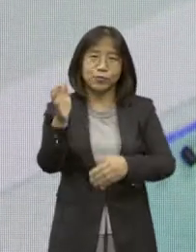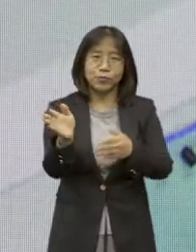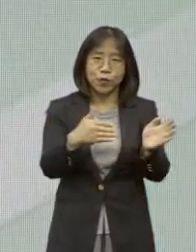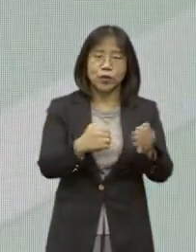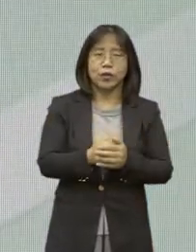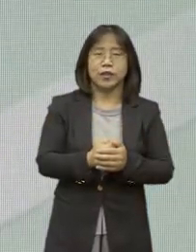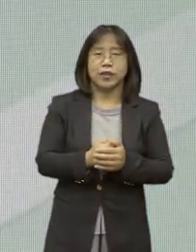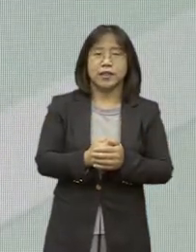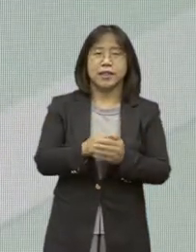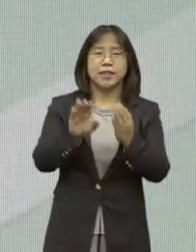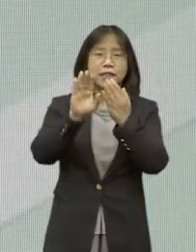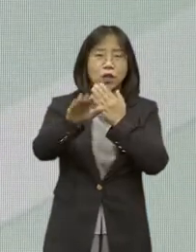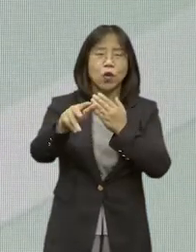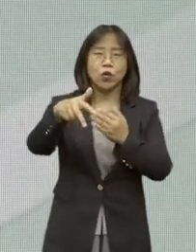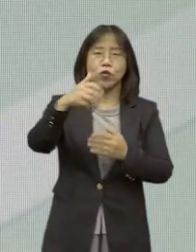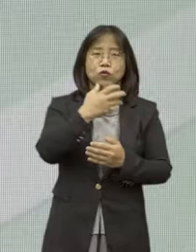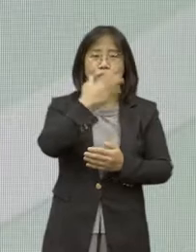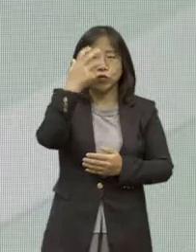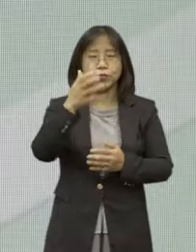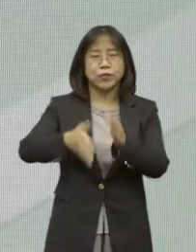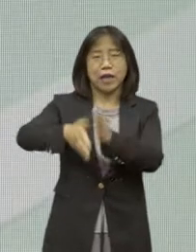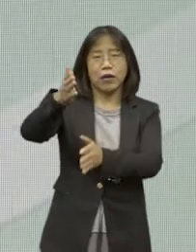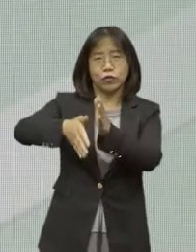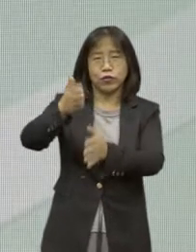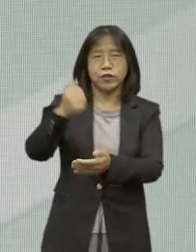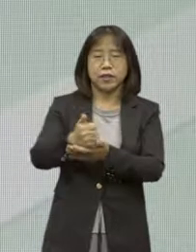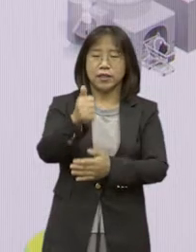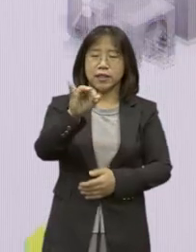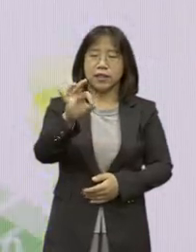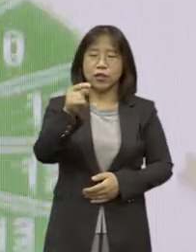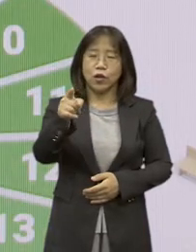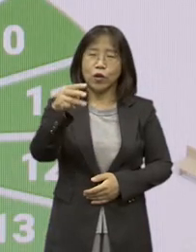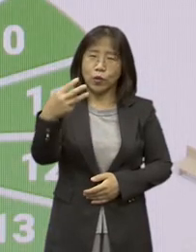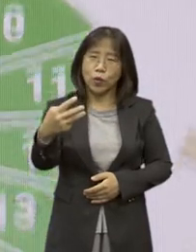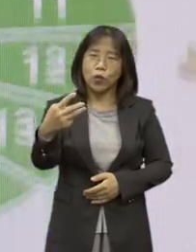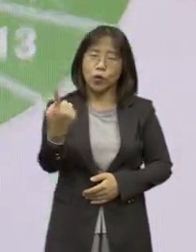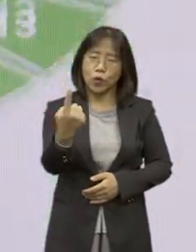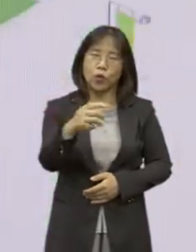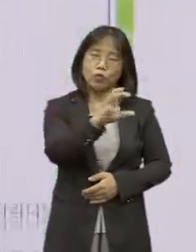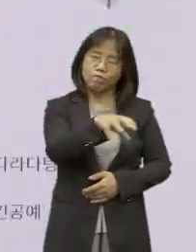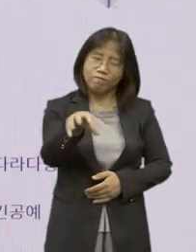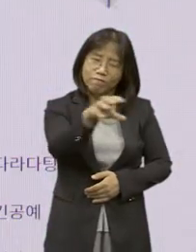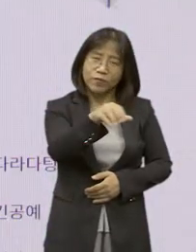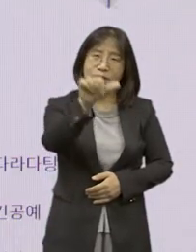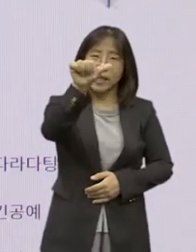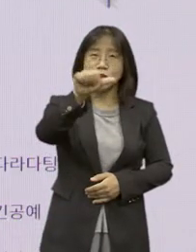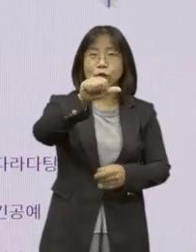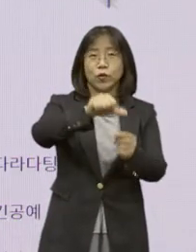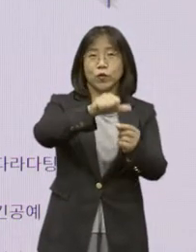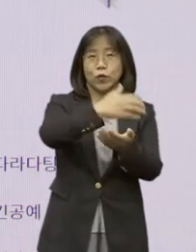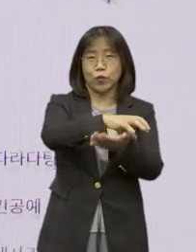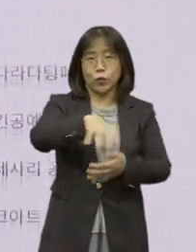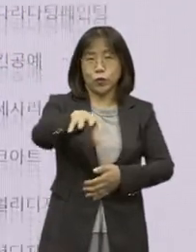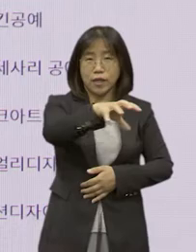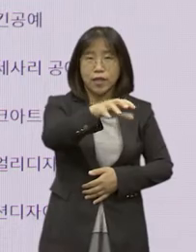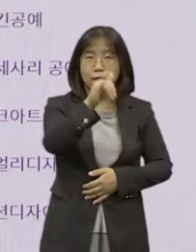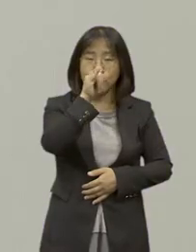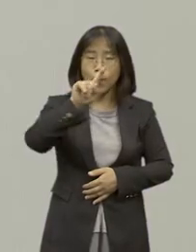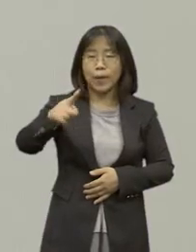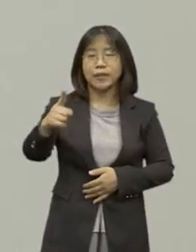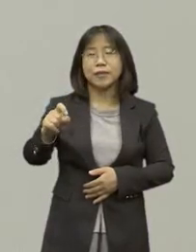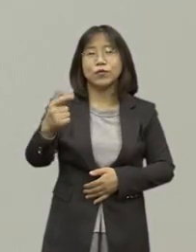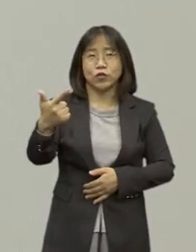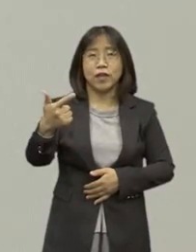체인지, 진로 꿈타운, 히어로 플렉스 등 5개 영역의 체험관 116개의 체험 부스가